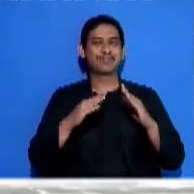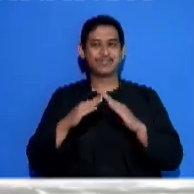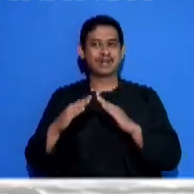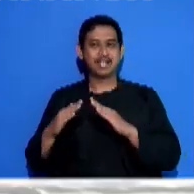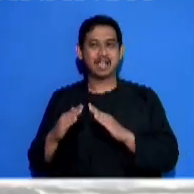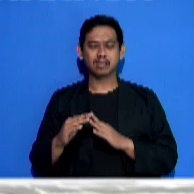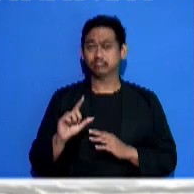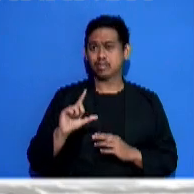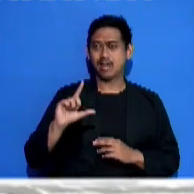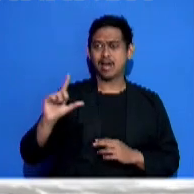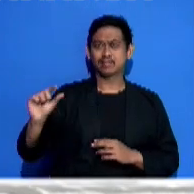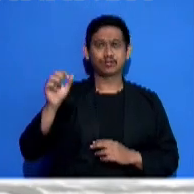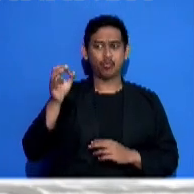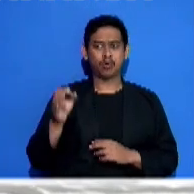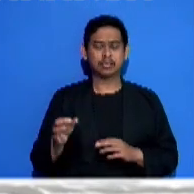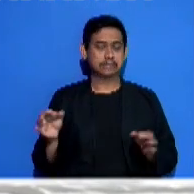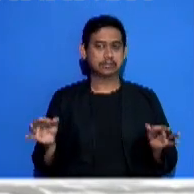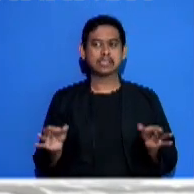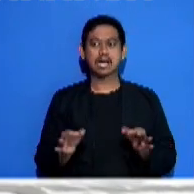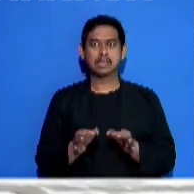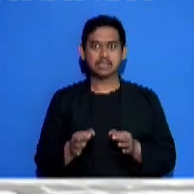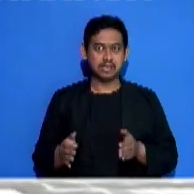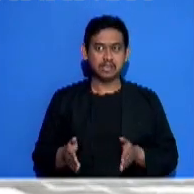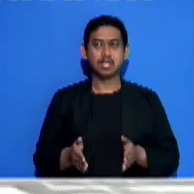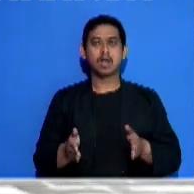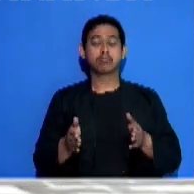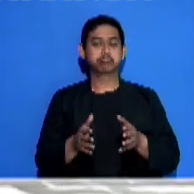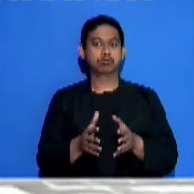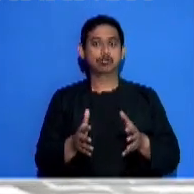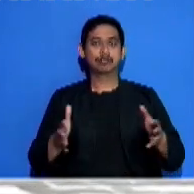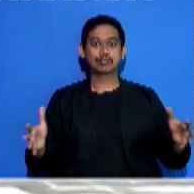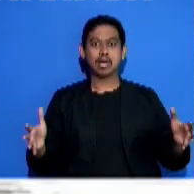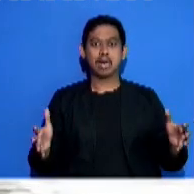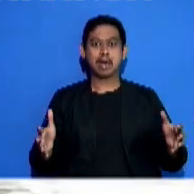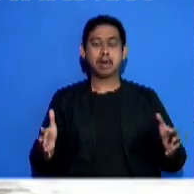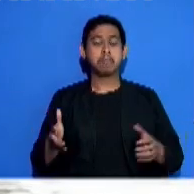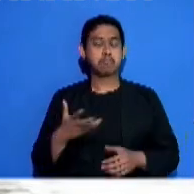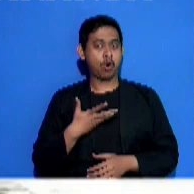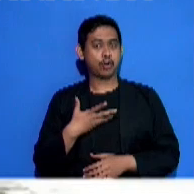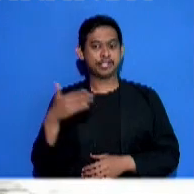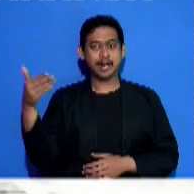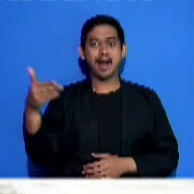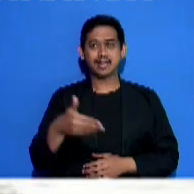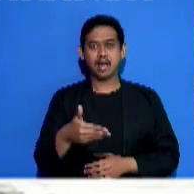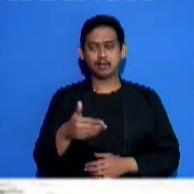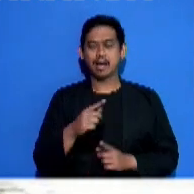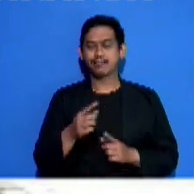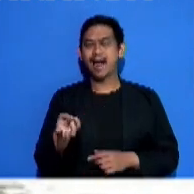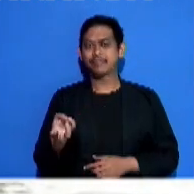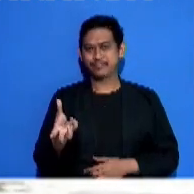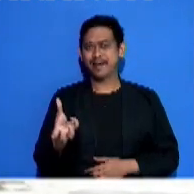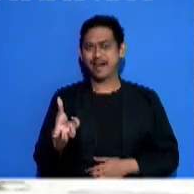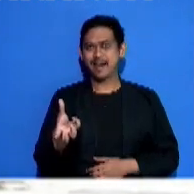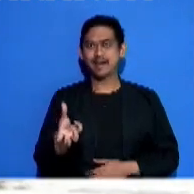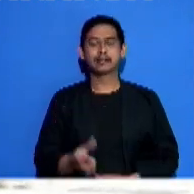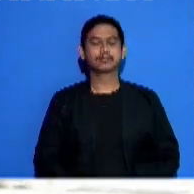manten papanipun ingkang ceket kaliyan mergi ageng gampilaken sok sinten kemawon ingkang badhe ngendangi jujukan wisata menika. Tumuju ing jujukan